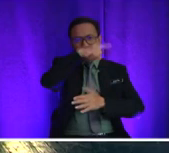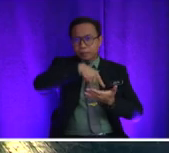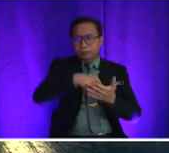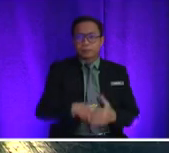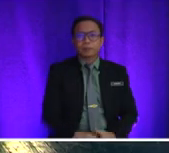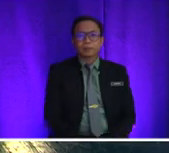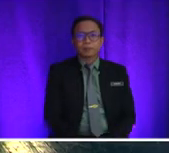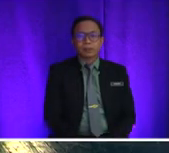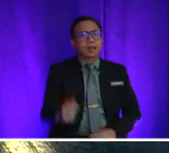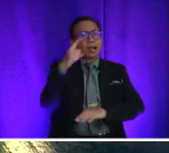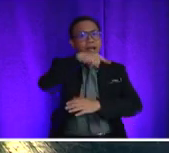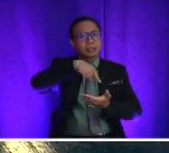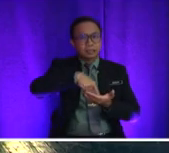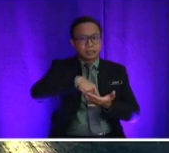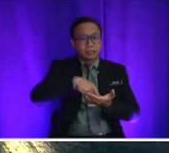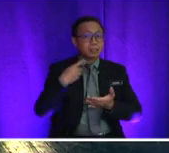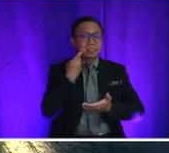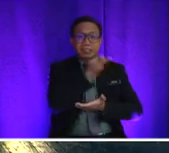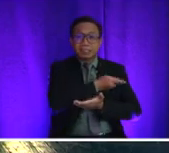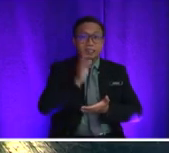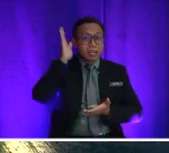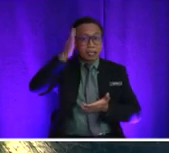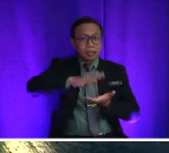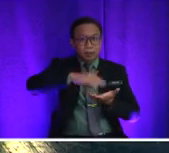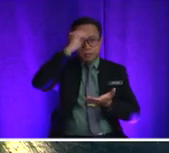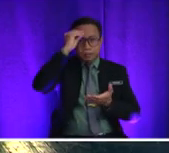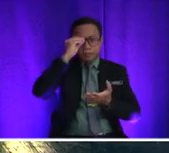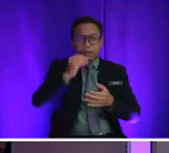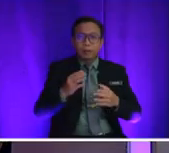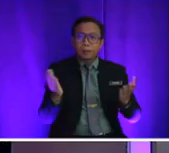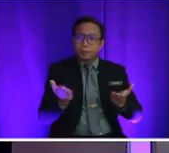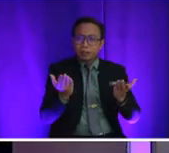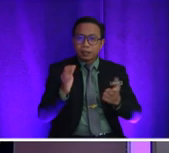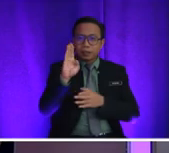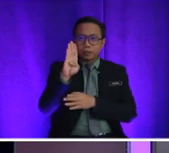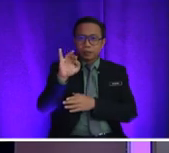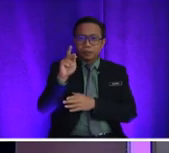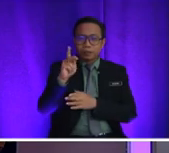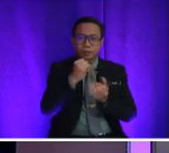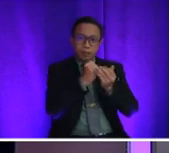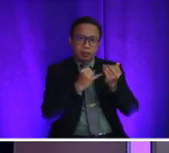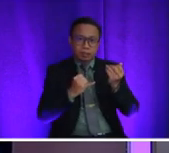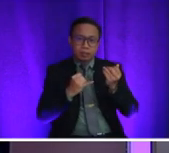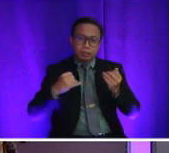kali ini kita akan belajar tentang memia ikayasan jenis betul loh